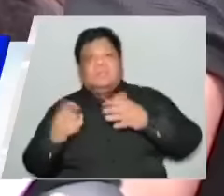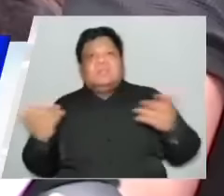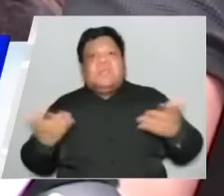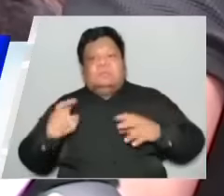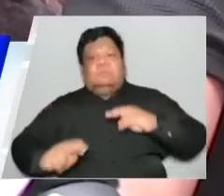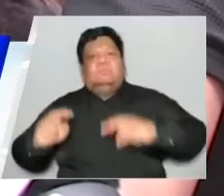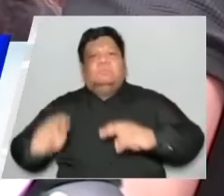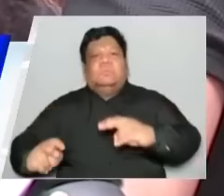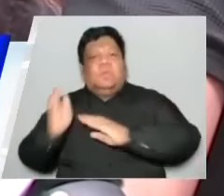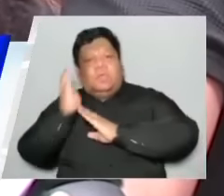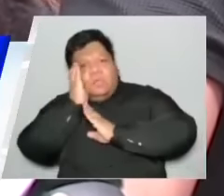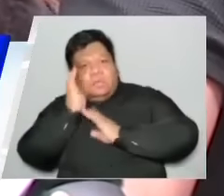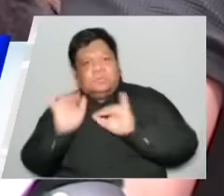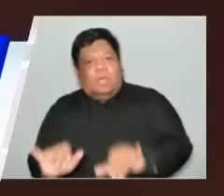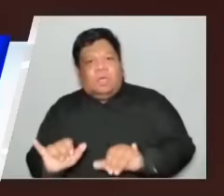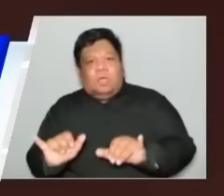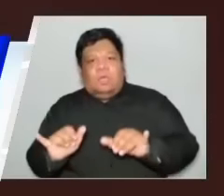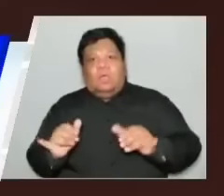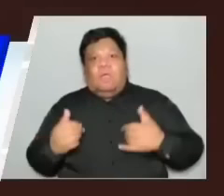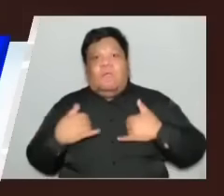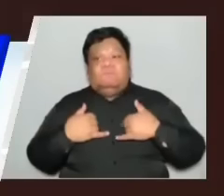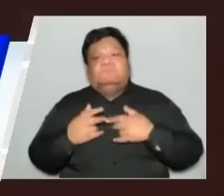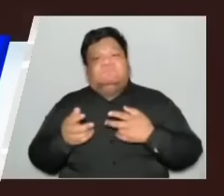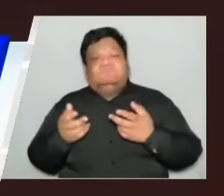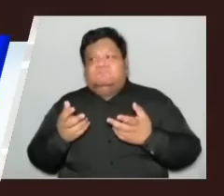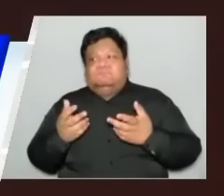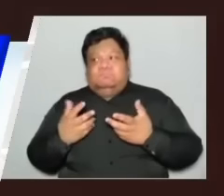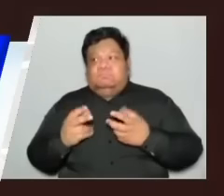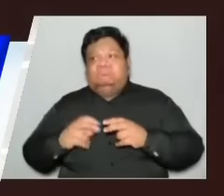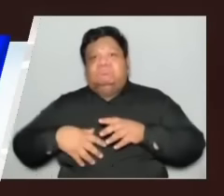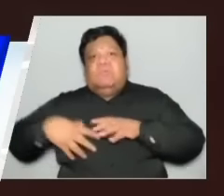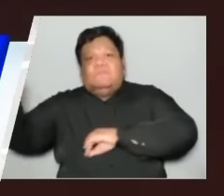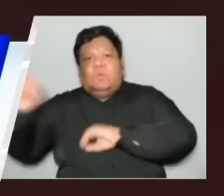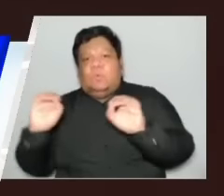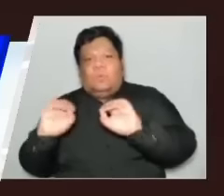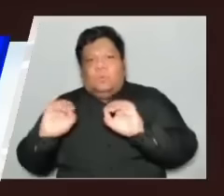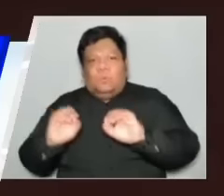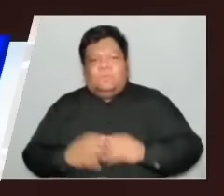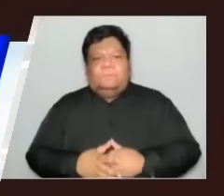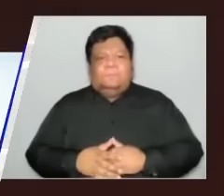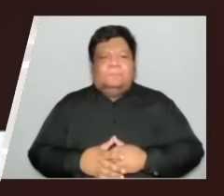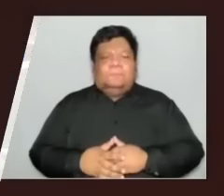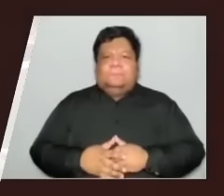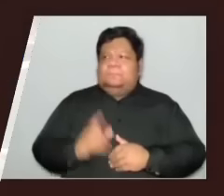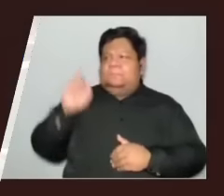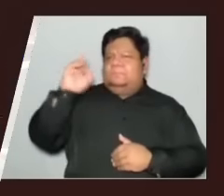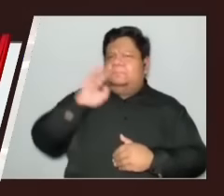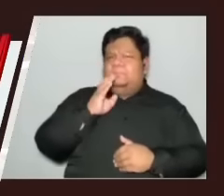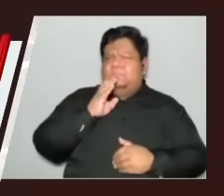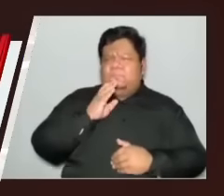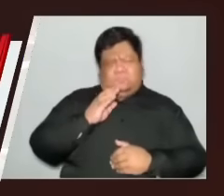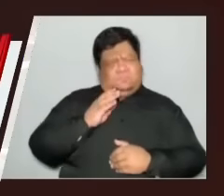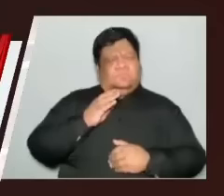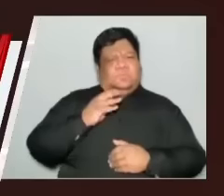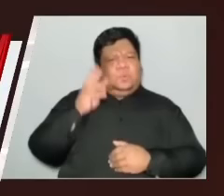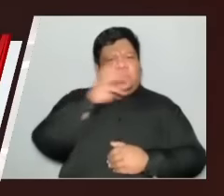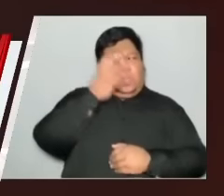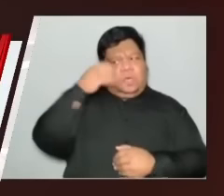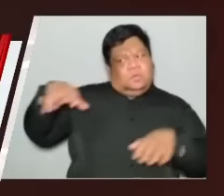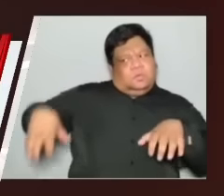po nakahiwalay sa kanila. Nagtaka na lang po ako bakit nagtakbuhan po yung sa tabi namin, sa kantin. Sabi ko, bakit ang